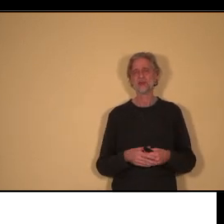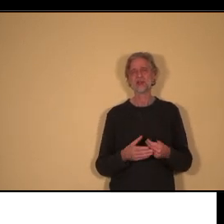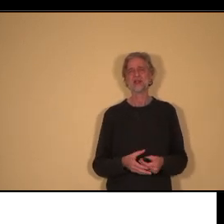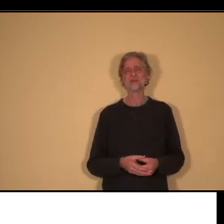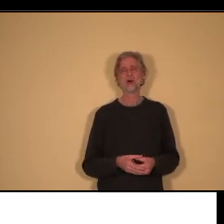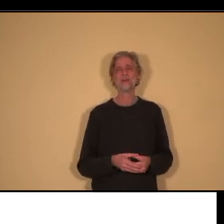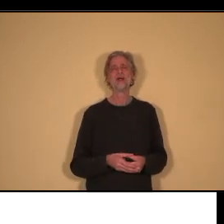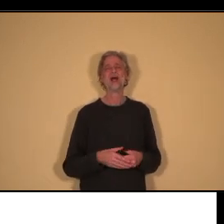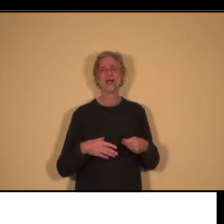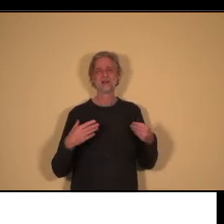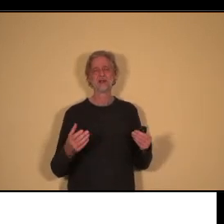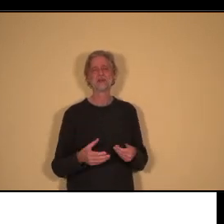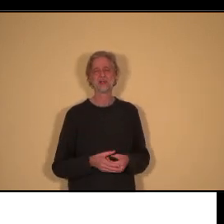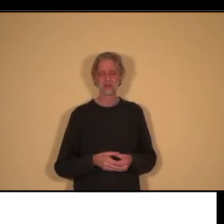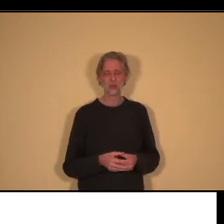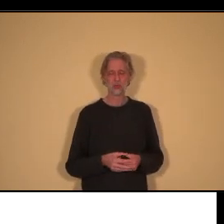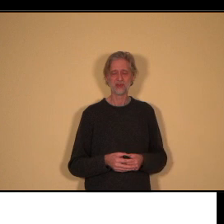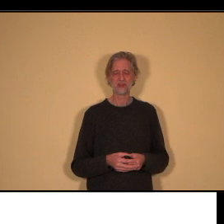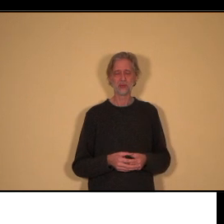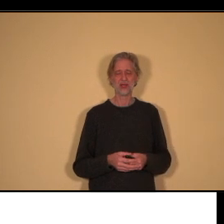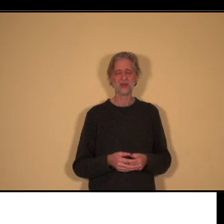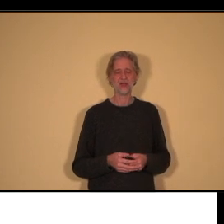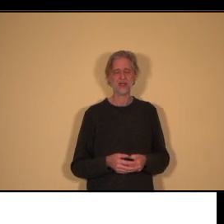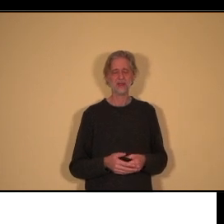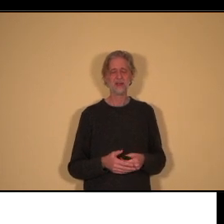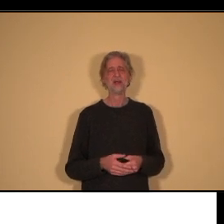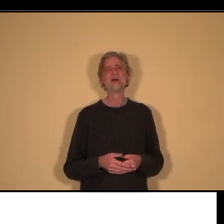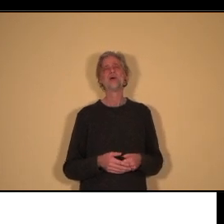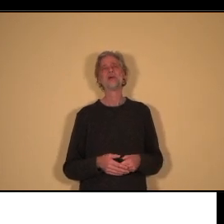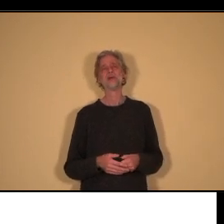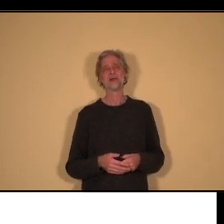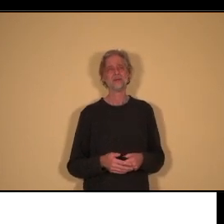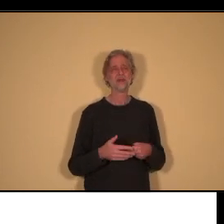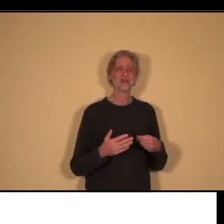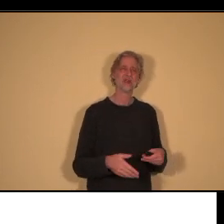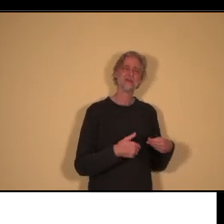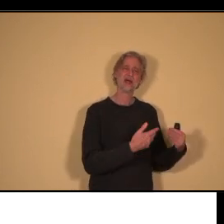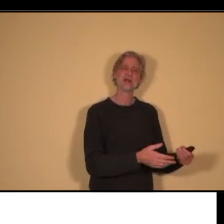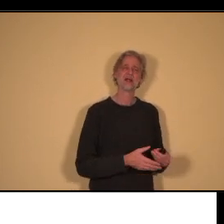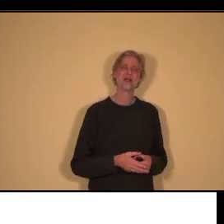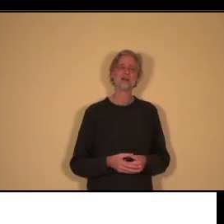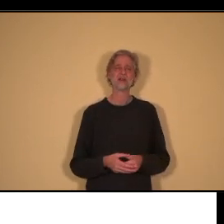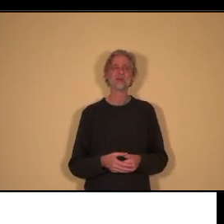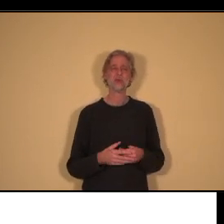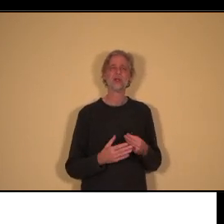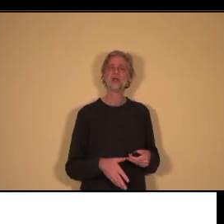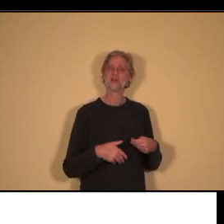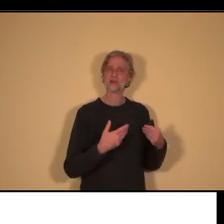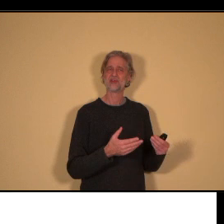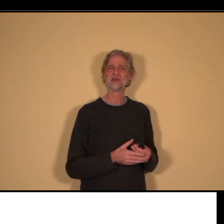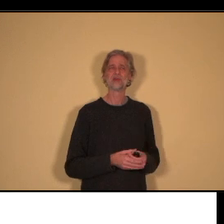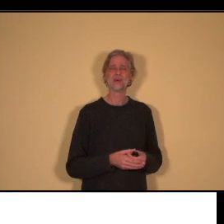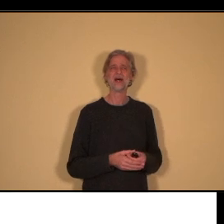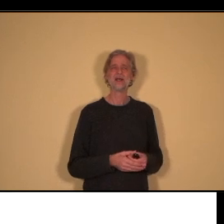sehr konzentrierte Form eignet sich besonders gut, um es zu entfernen. Und dieses Entfernen kann dann dazu führen,